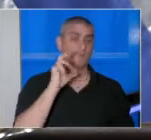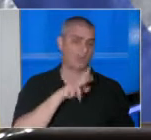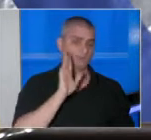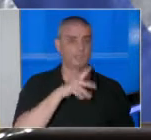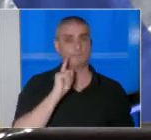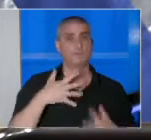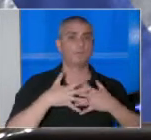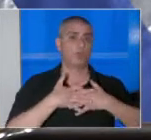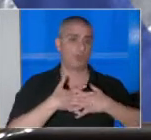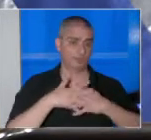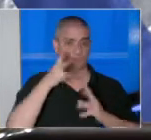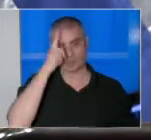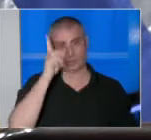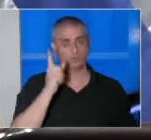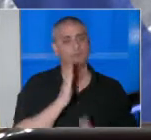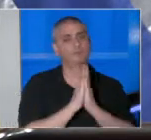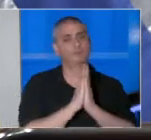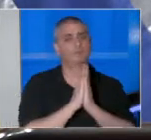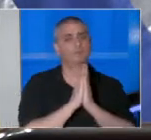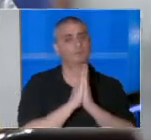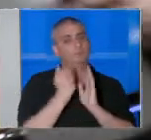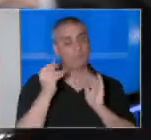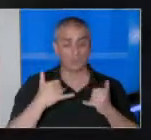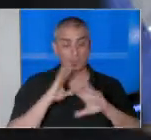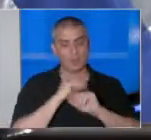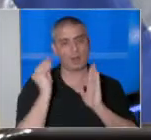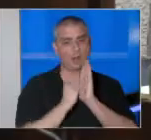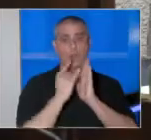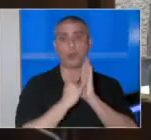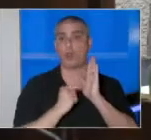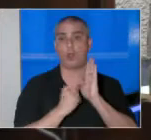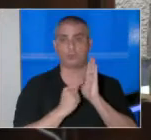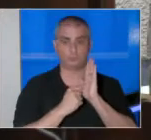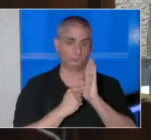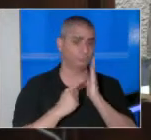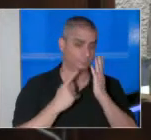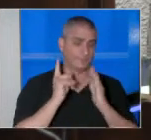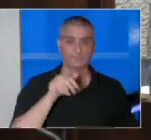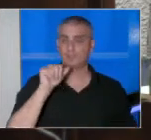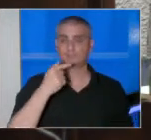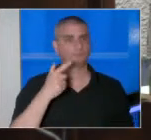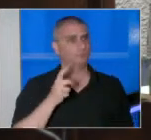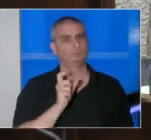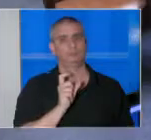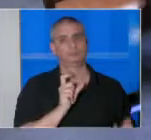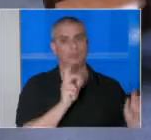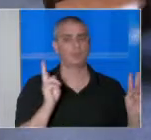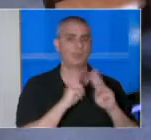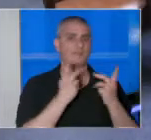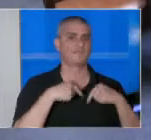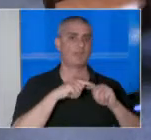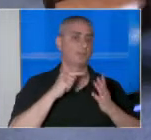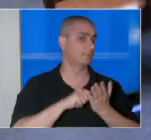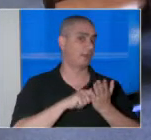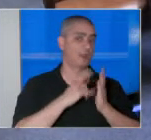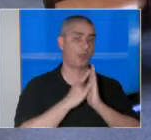גם הקואליציה, הליכוד, מבקשים לחוקק עוד הלילה את החוק הזה, אבל איתן גינזבורג מונע את כינוסה של הוועדה,